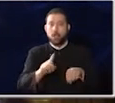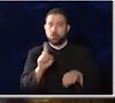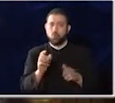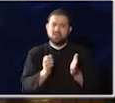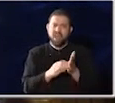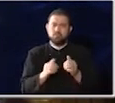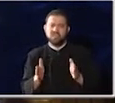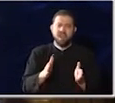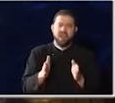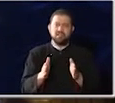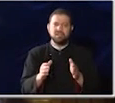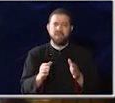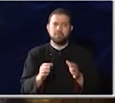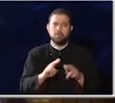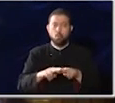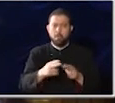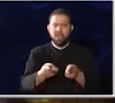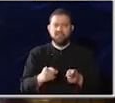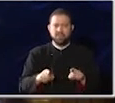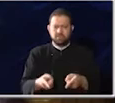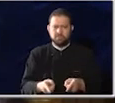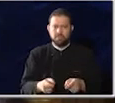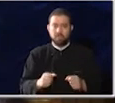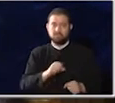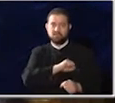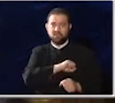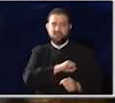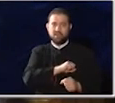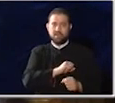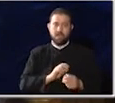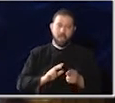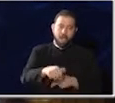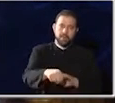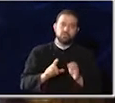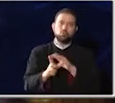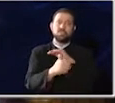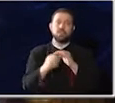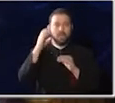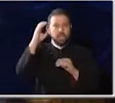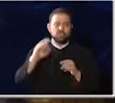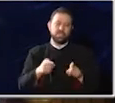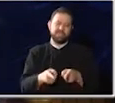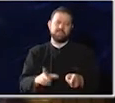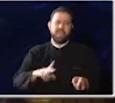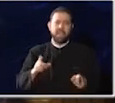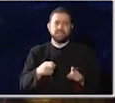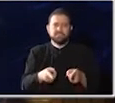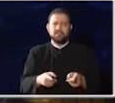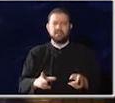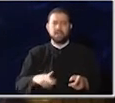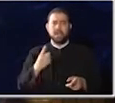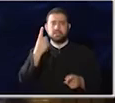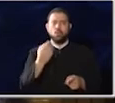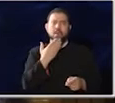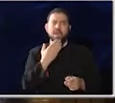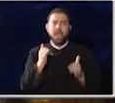ne clătinăm imediat ce a venit o ispită, să ne speriem, am căzut din credință. Nu, ispita este ispită, nu este un păcat decât